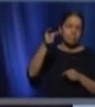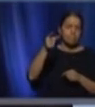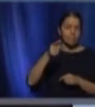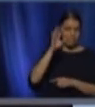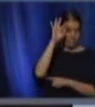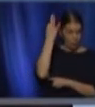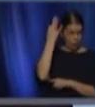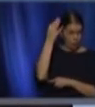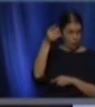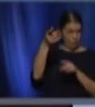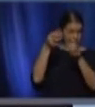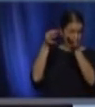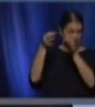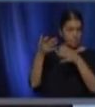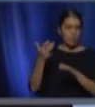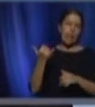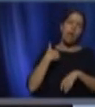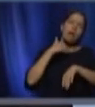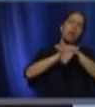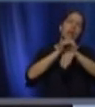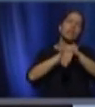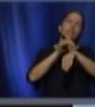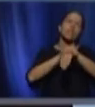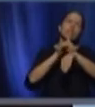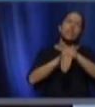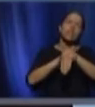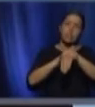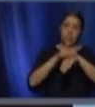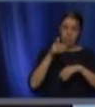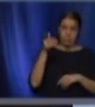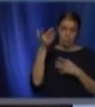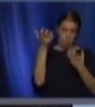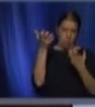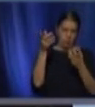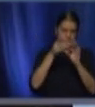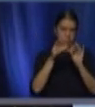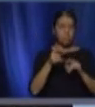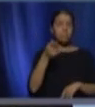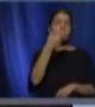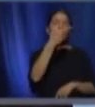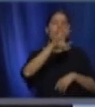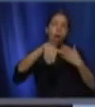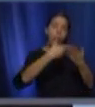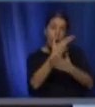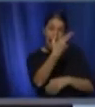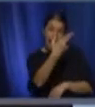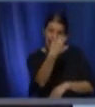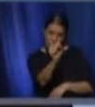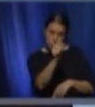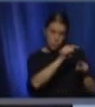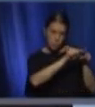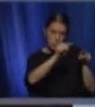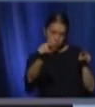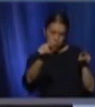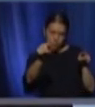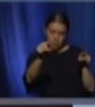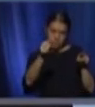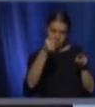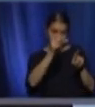pas élargir ces mesures à tout le secondaire? Pourquoi pas tous les élèves?